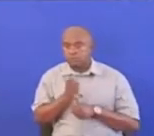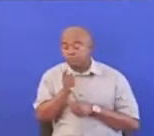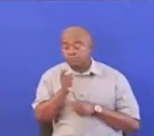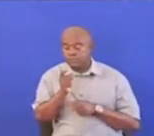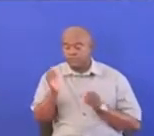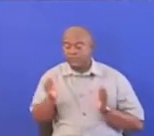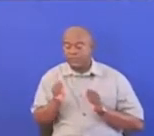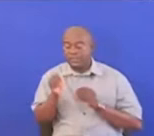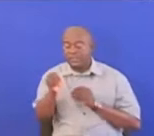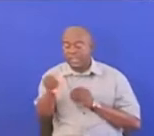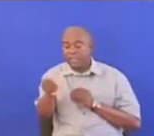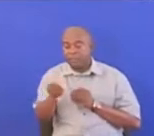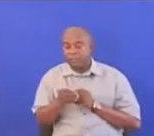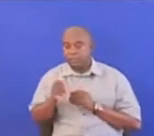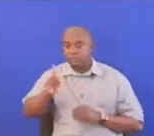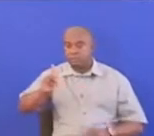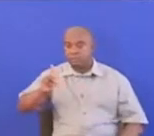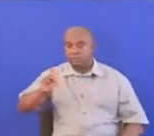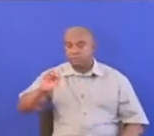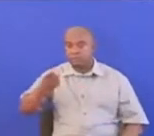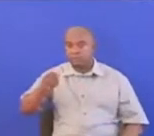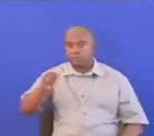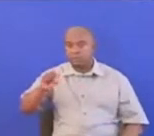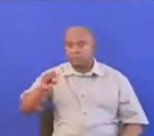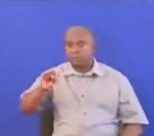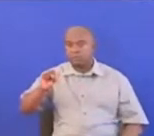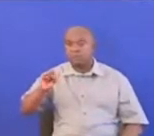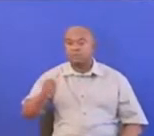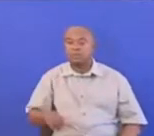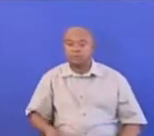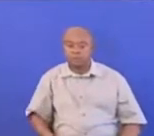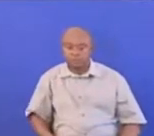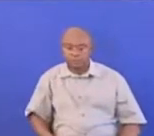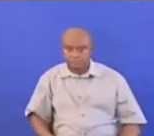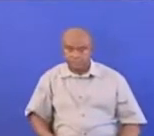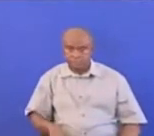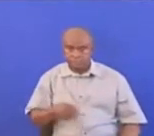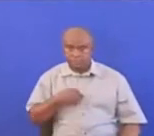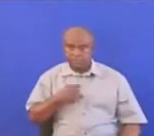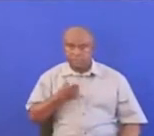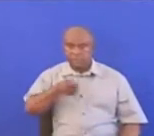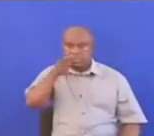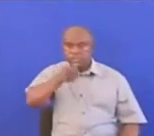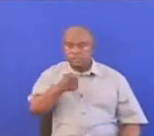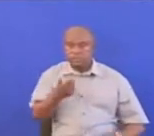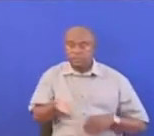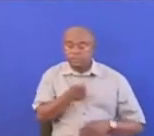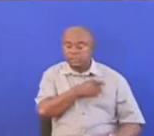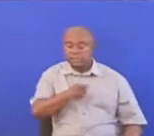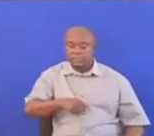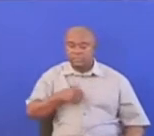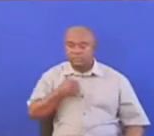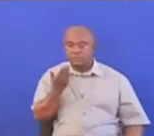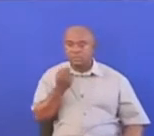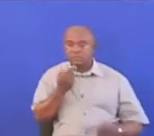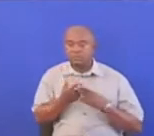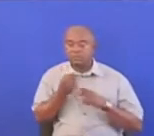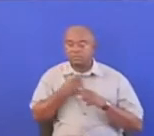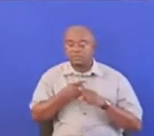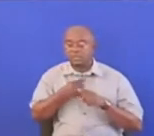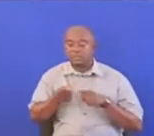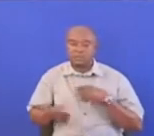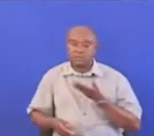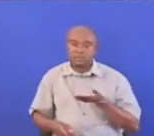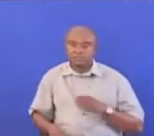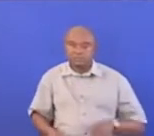ya misitu ya Kigosi. Mheshimiwa Spika, nimpongeze rais wetu Dr. Samia Suluhu